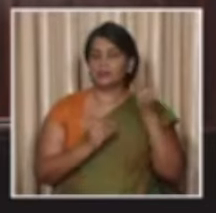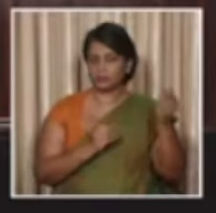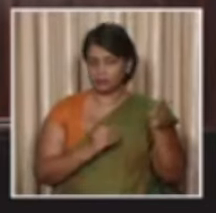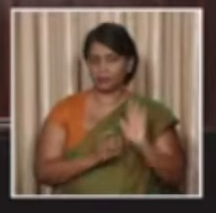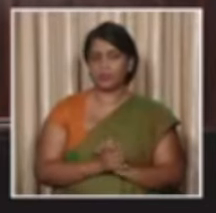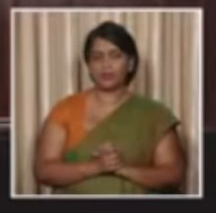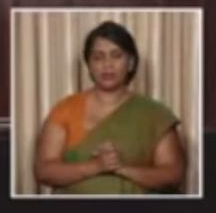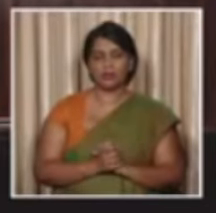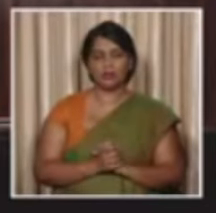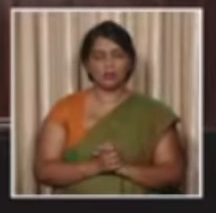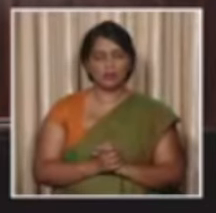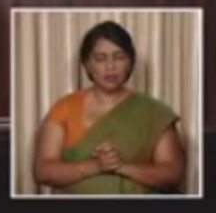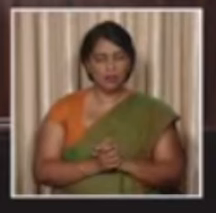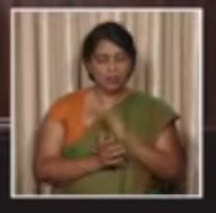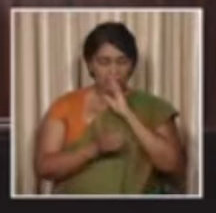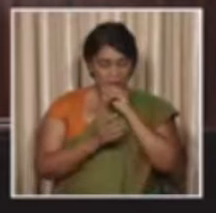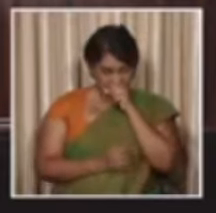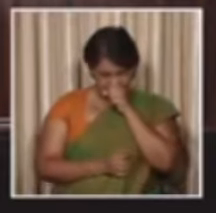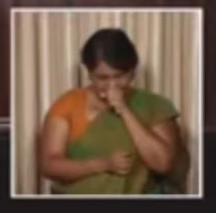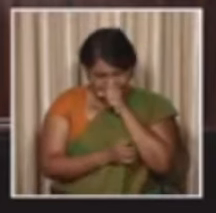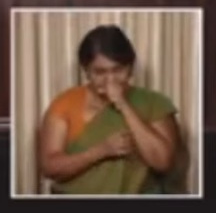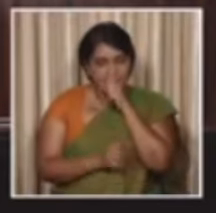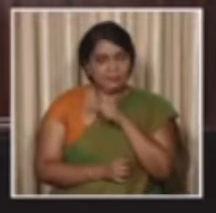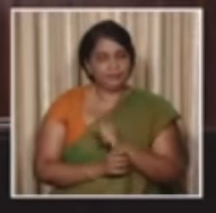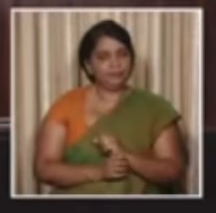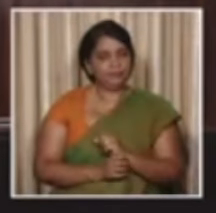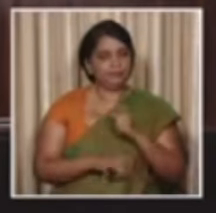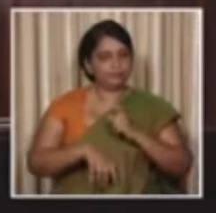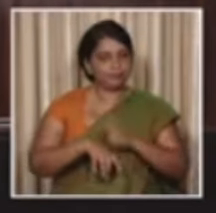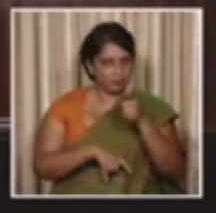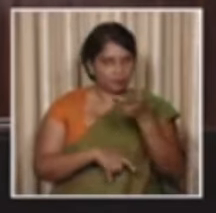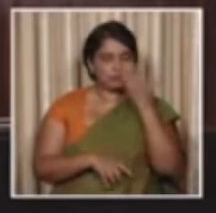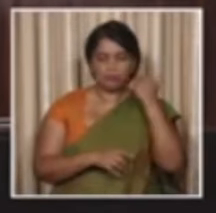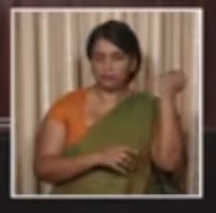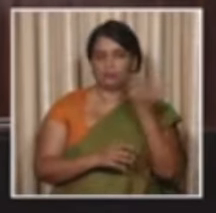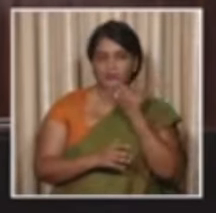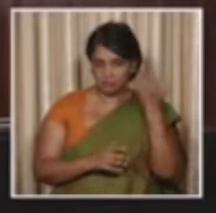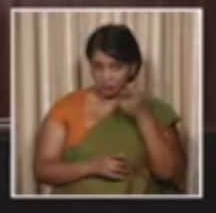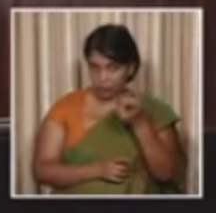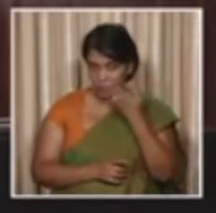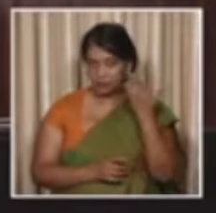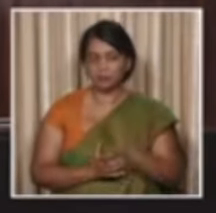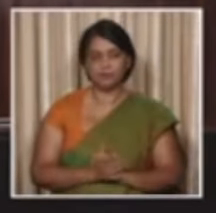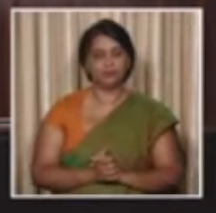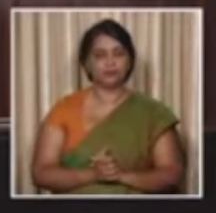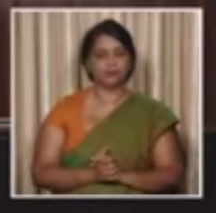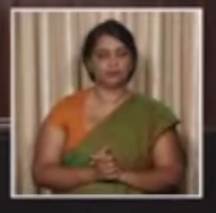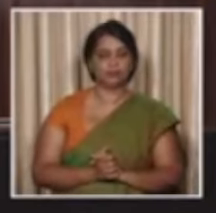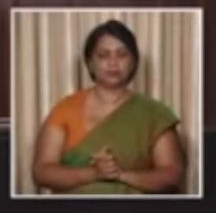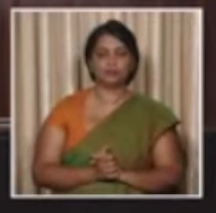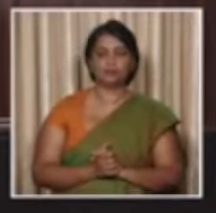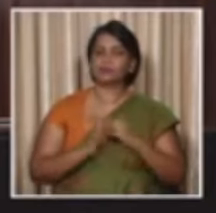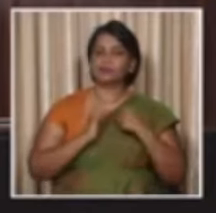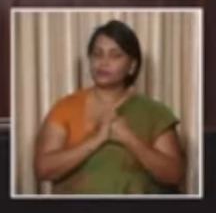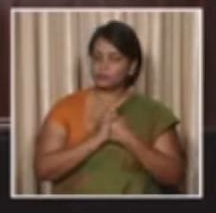කරන ලැබේ හර්ෂ සිල්ලම එතුමාගේ අවස්ථාව තියෙන ඔබතුමාට ඉදිරිපත් කරන්න පුළුවන්ද පුළුවන් හොඳයි